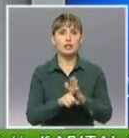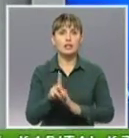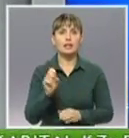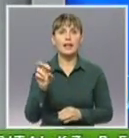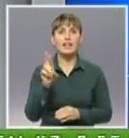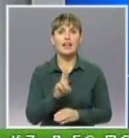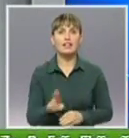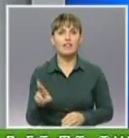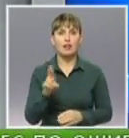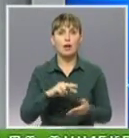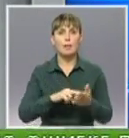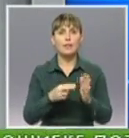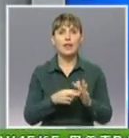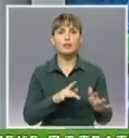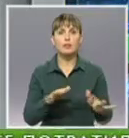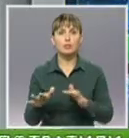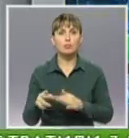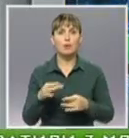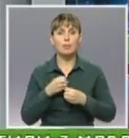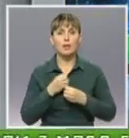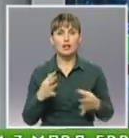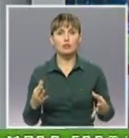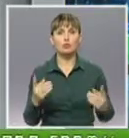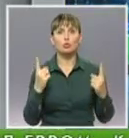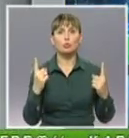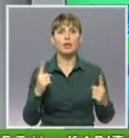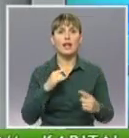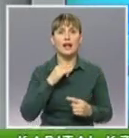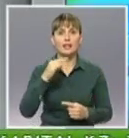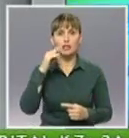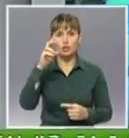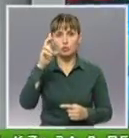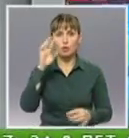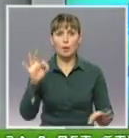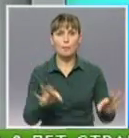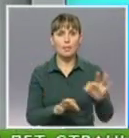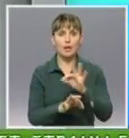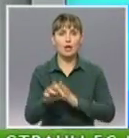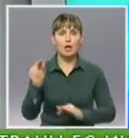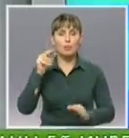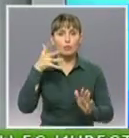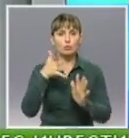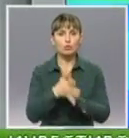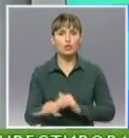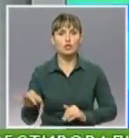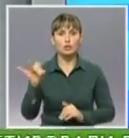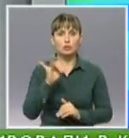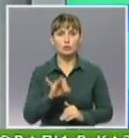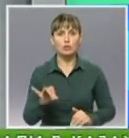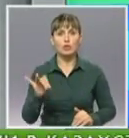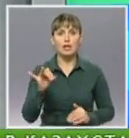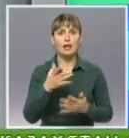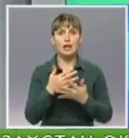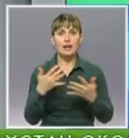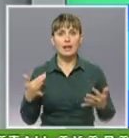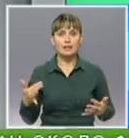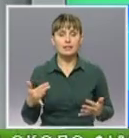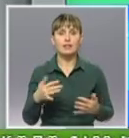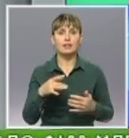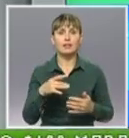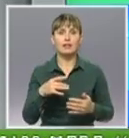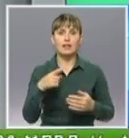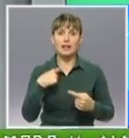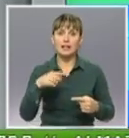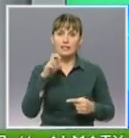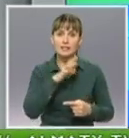съемки назначены на январь. В плане мероприятий по празднованию юбилея казахской государственности и проекты по изучению истории